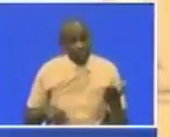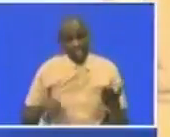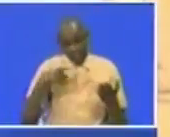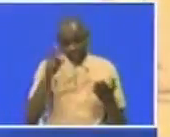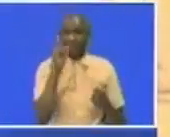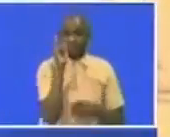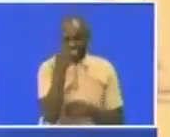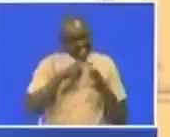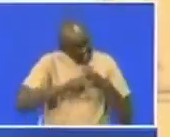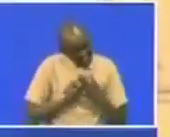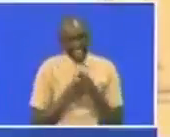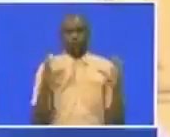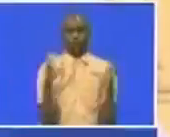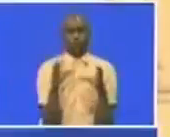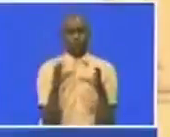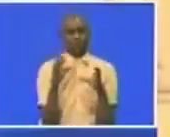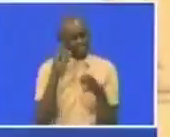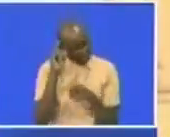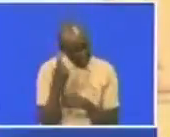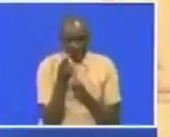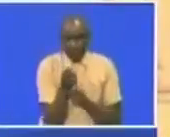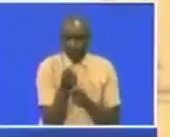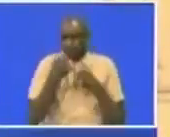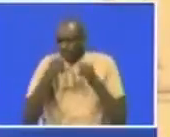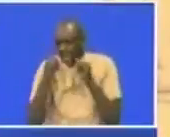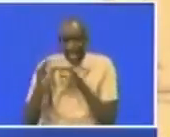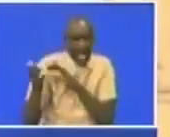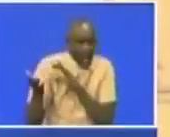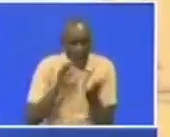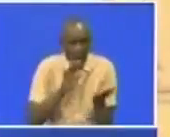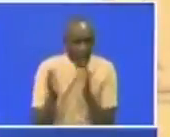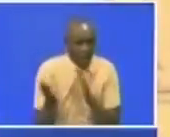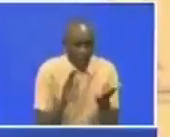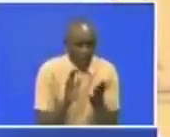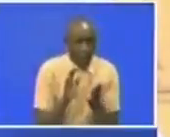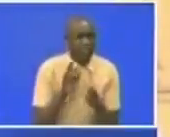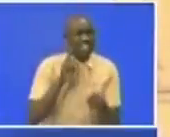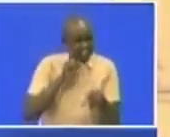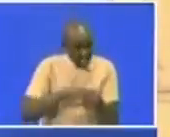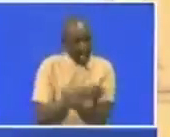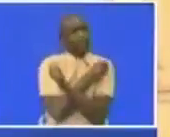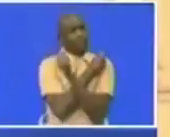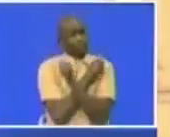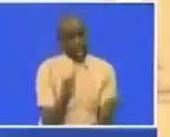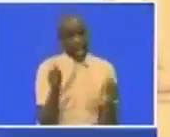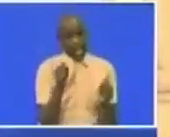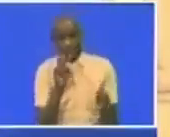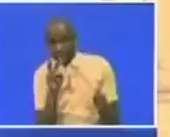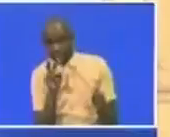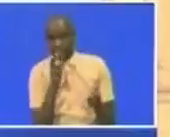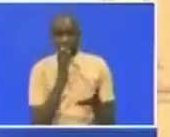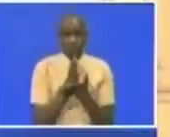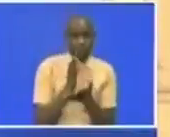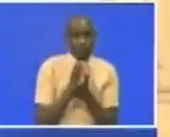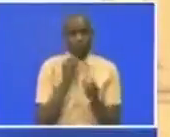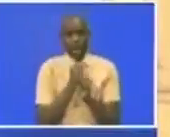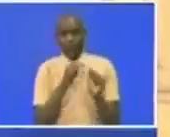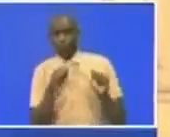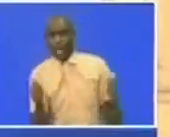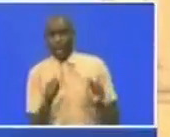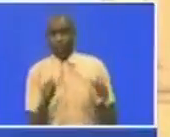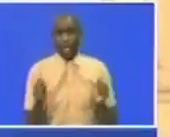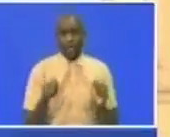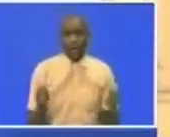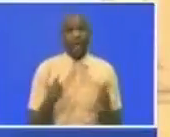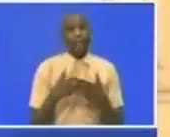wafanye pilot ni kujaribu. Wajaribu kwanza waone vile inaweza fanya kazi kabla